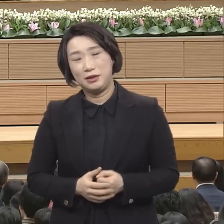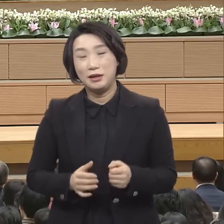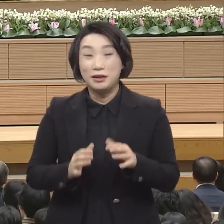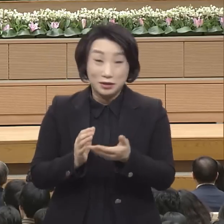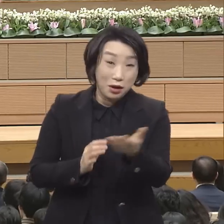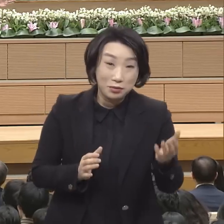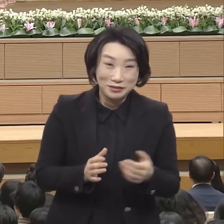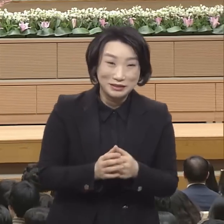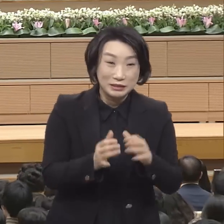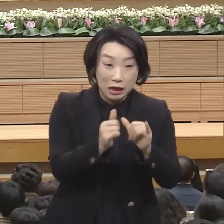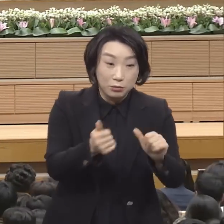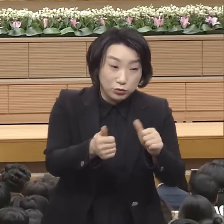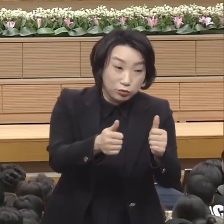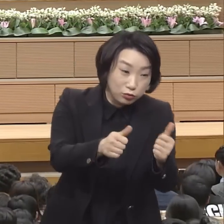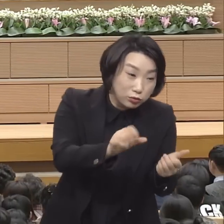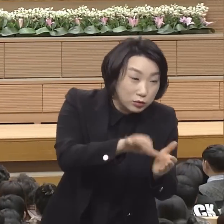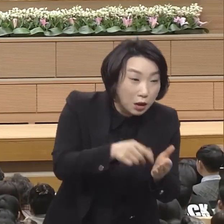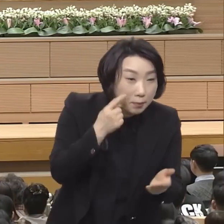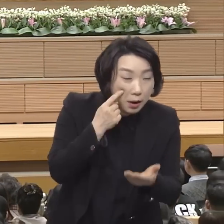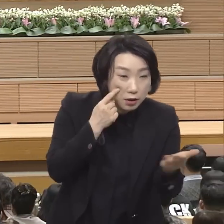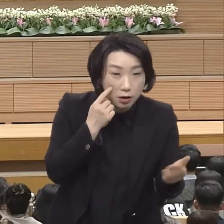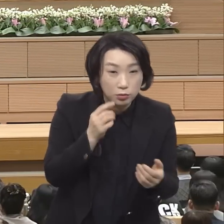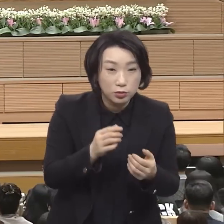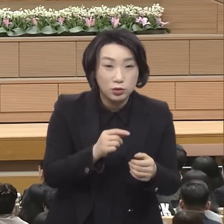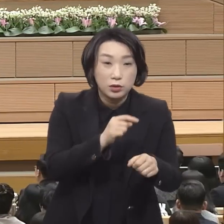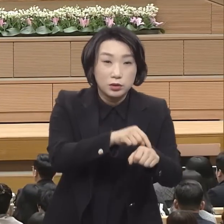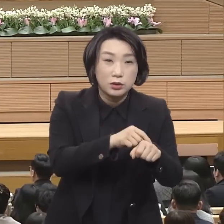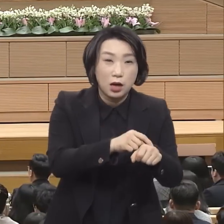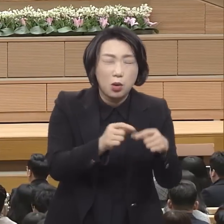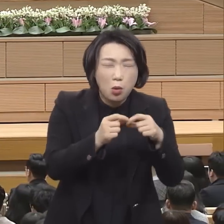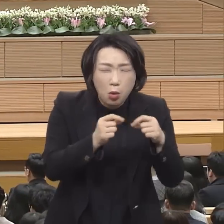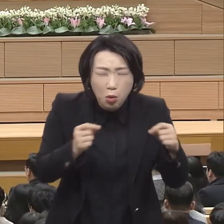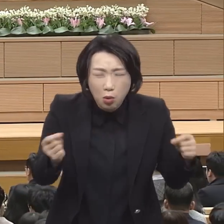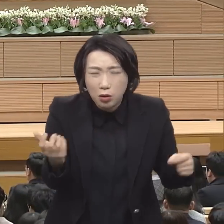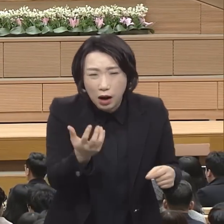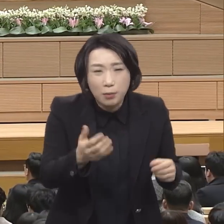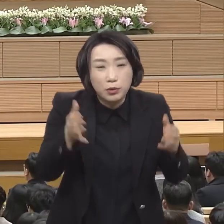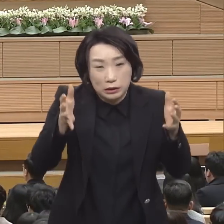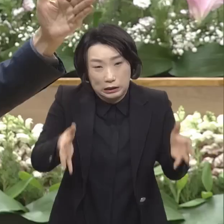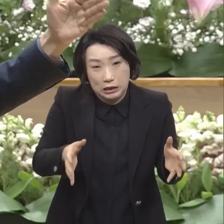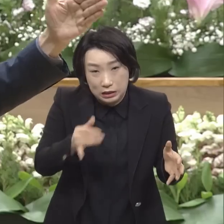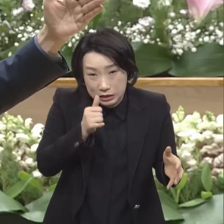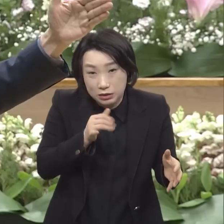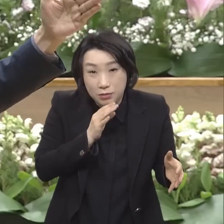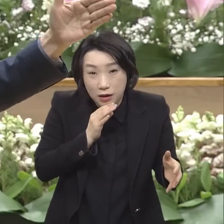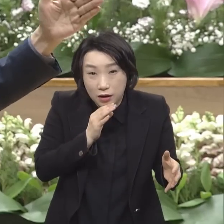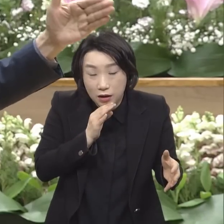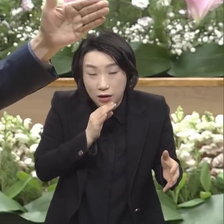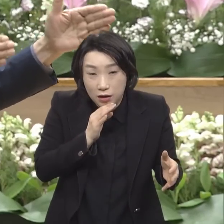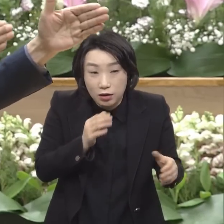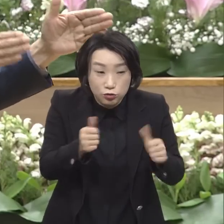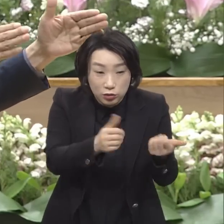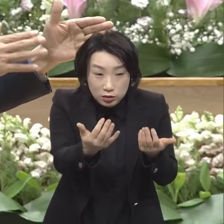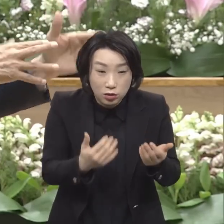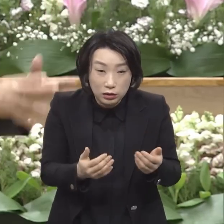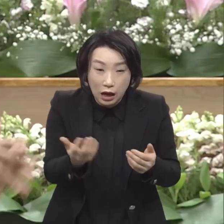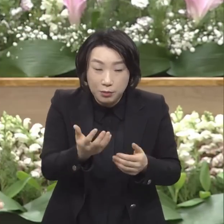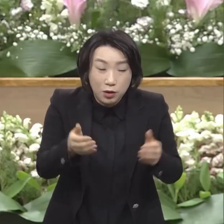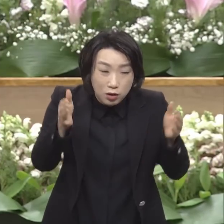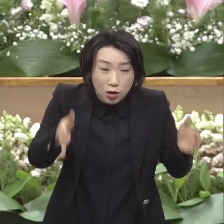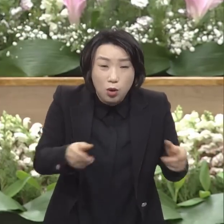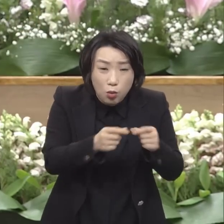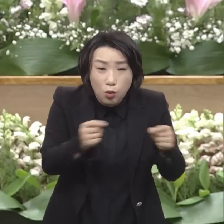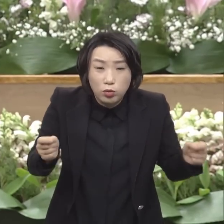사람이 죽을 때 보면요, 많은 시간에 아픈 기간이 있어요. 그건 기간을 갖고 사는